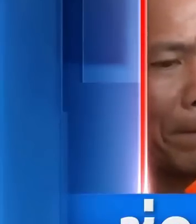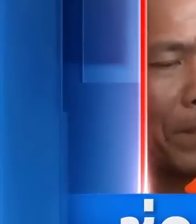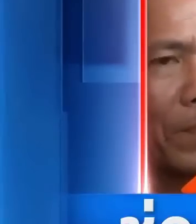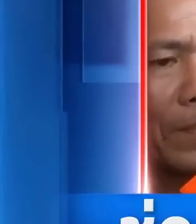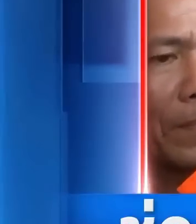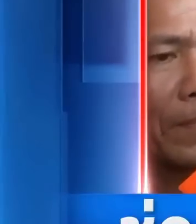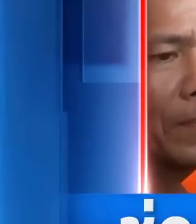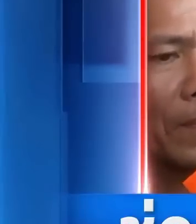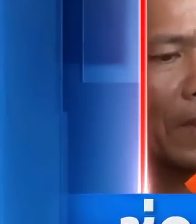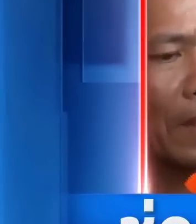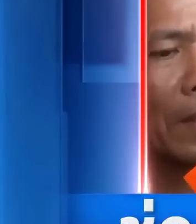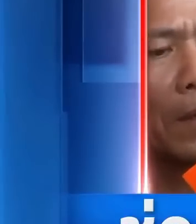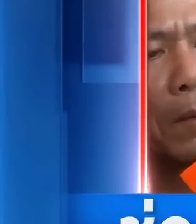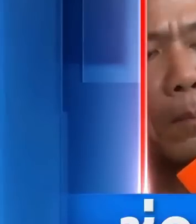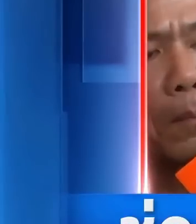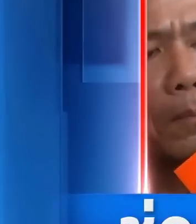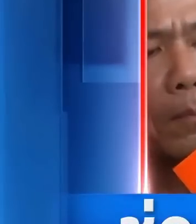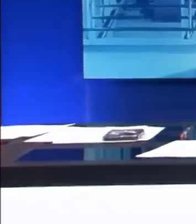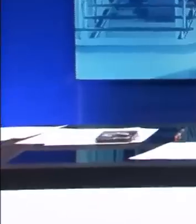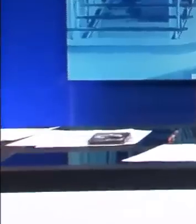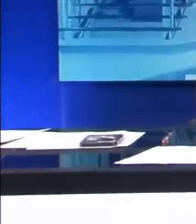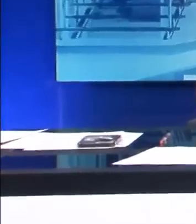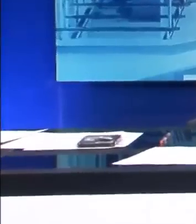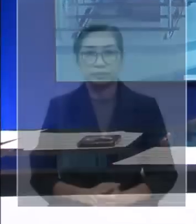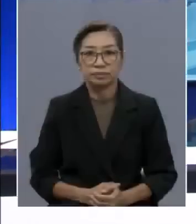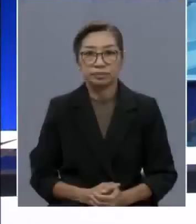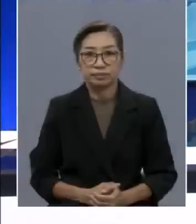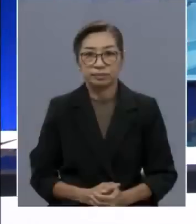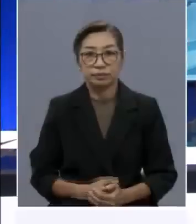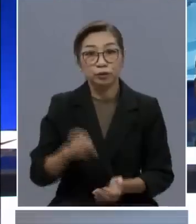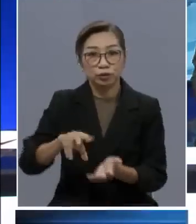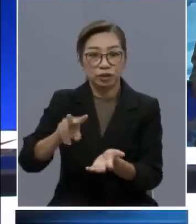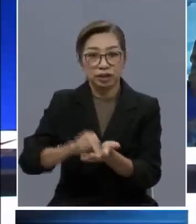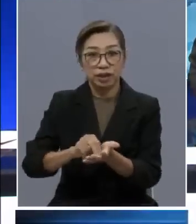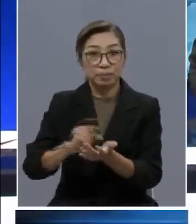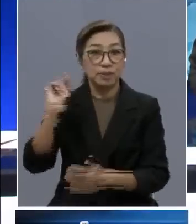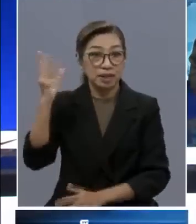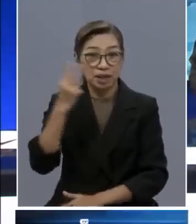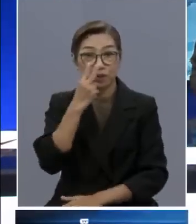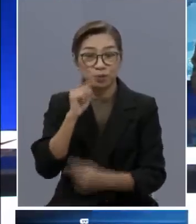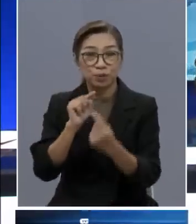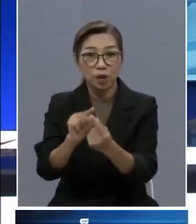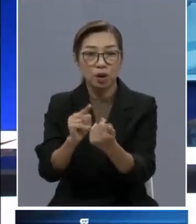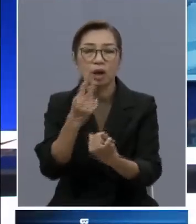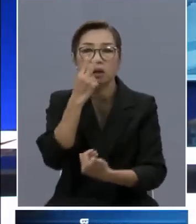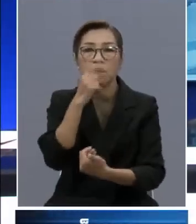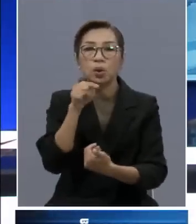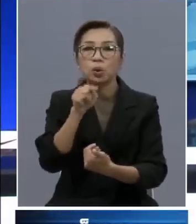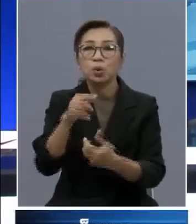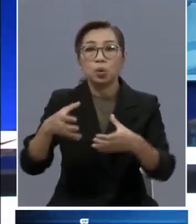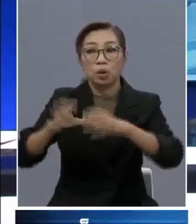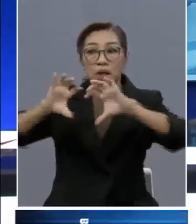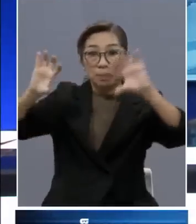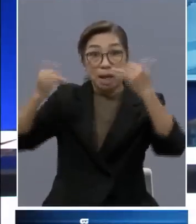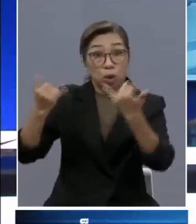ไปอยู่ฝ่ายค้านเลยทีเดียวเดี๋ยวตามเรื่องนี้ให้นะครับช่วงหน้า ก็ถูกเก็บตกจากเนชั่นคุณผู้ชมครับต้องไปดูฝากฝั่งของรัฐบาลกันบ้างเพราะเขา